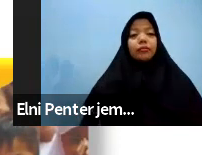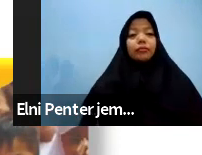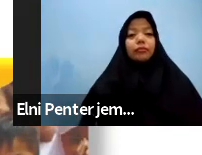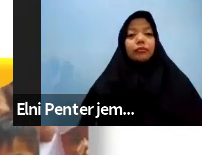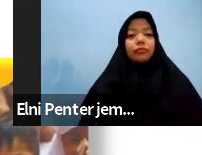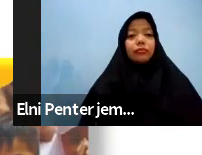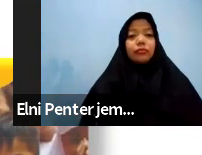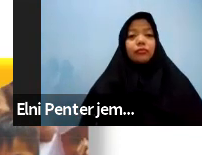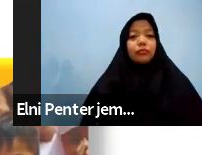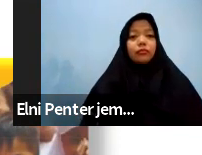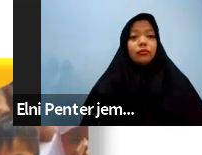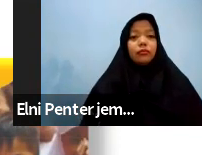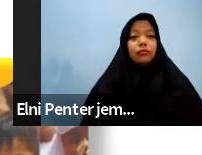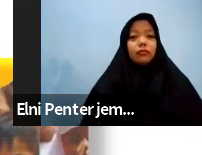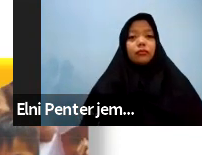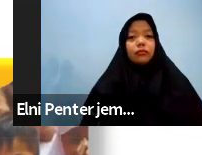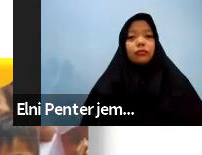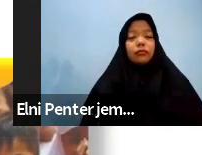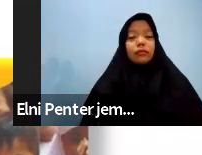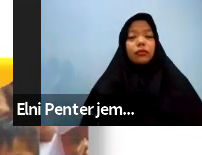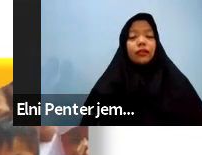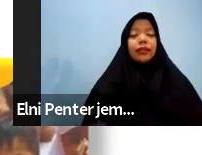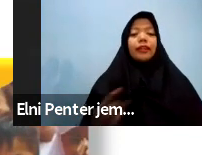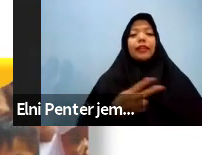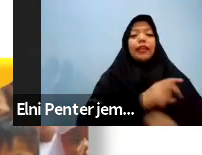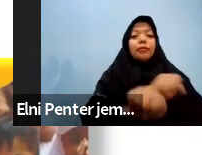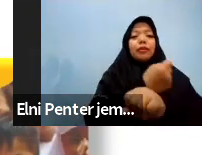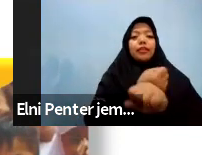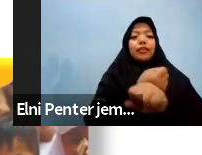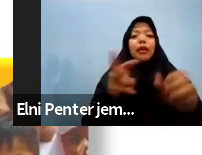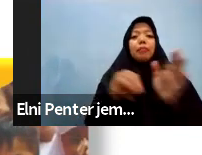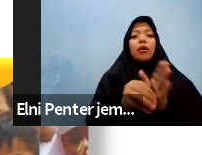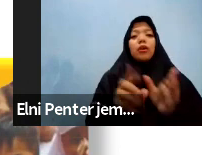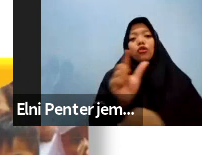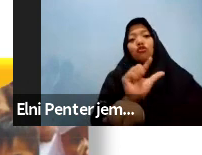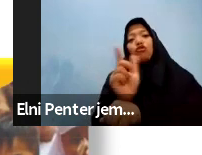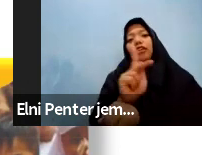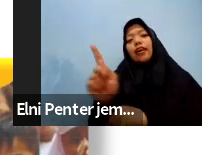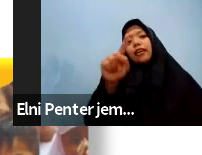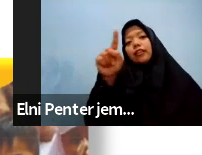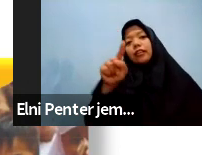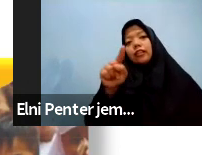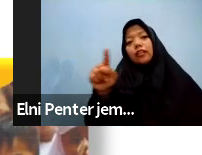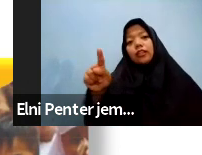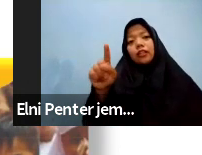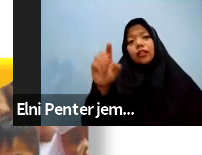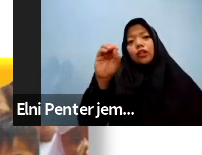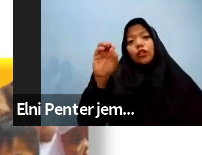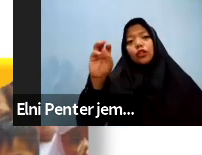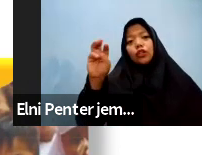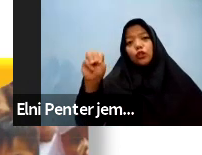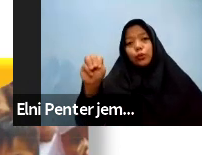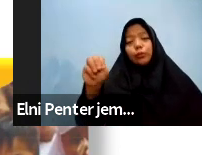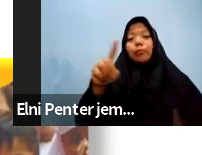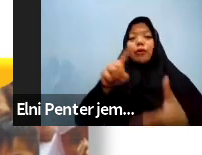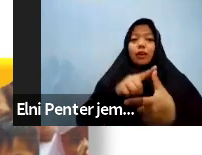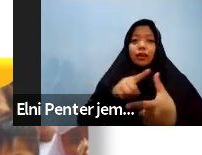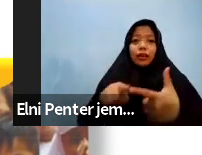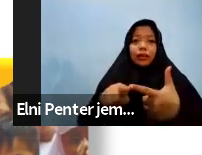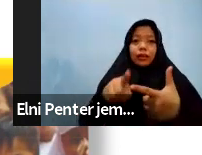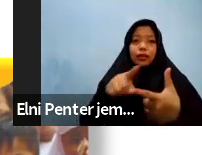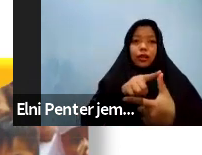awal kita pembelajaran kita mesum dan Zoom atau weback untuk awal-awal Nanti